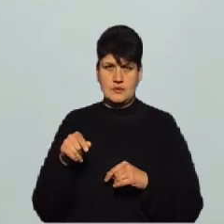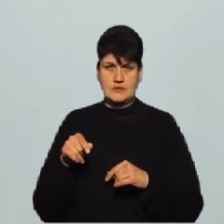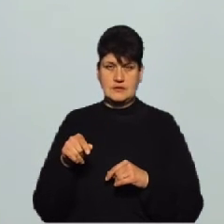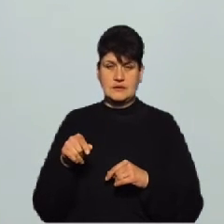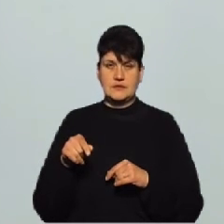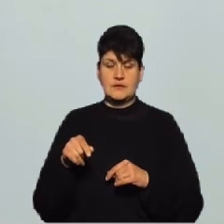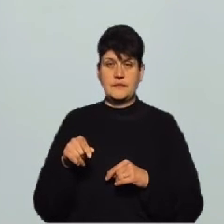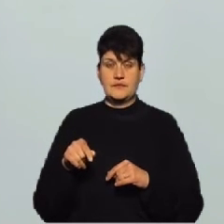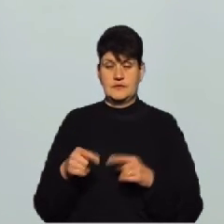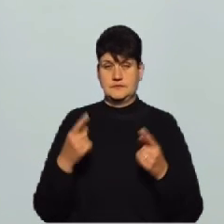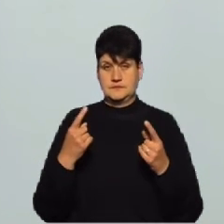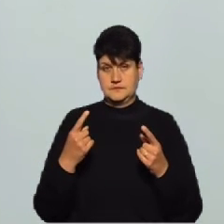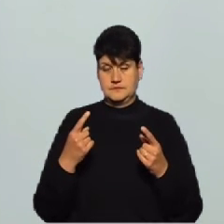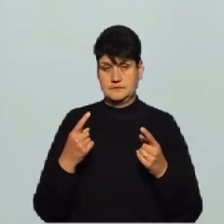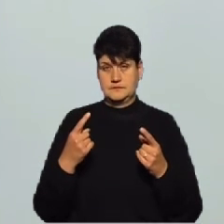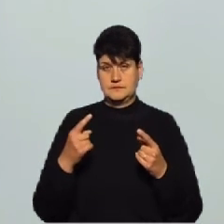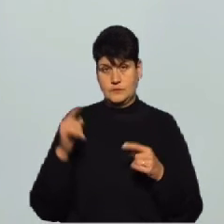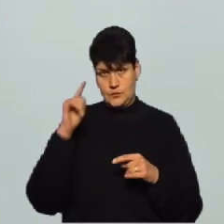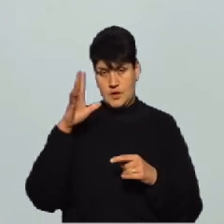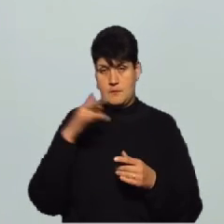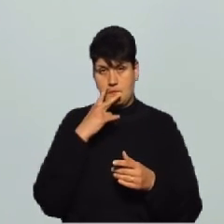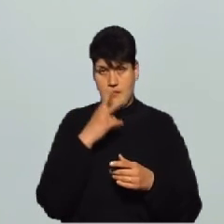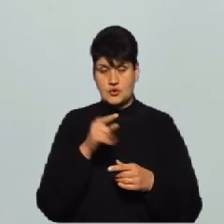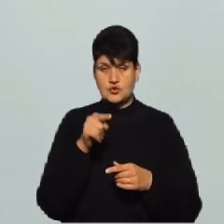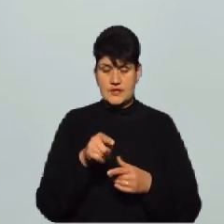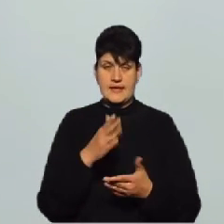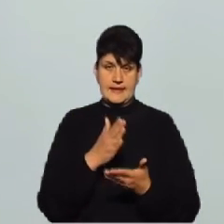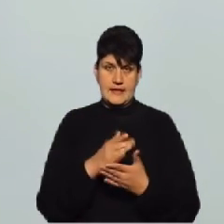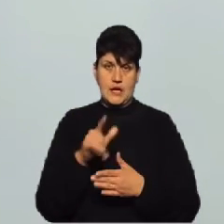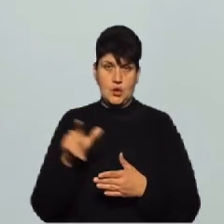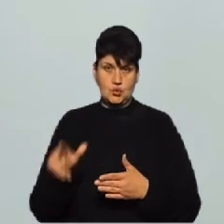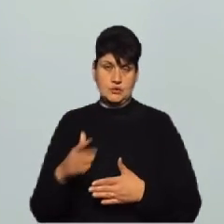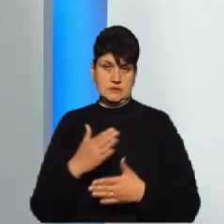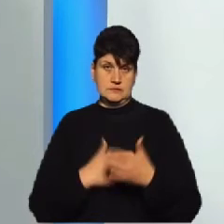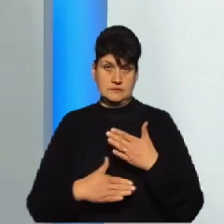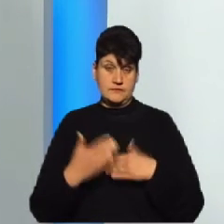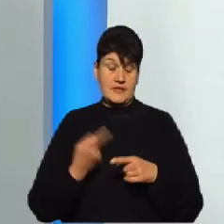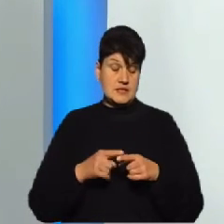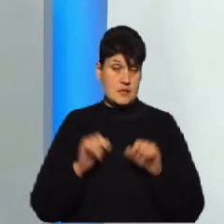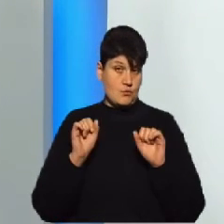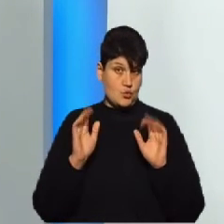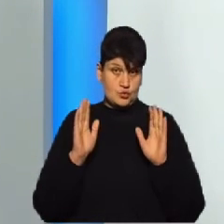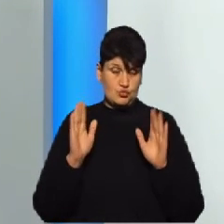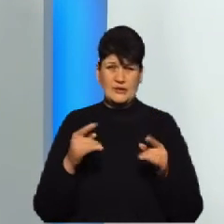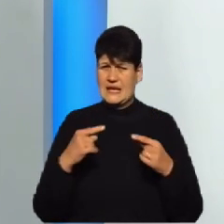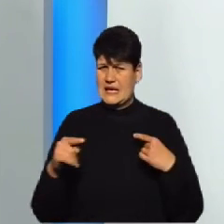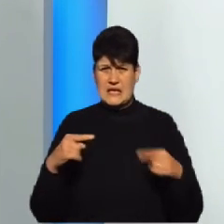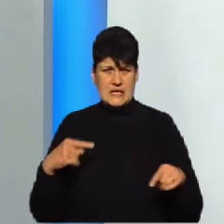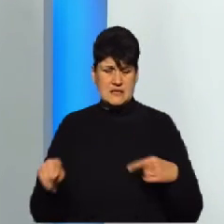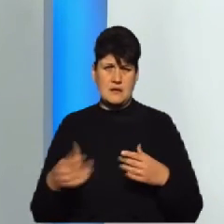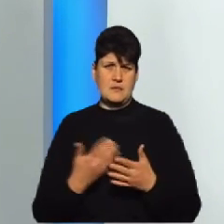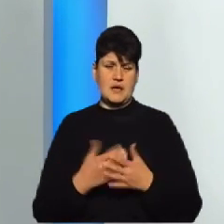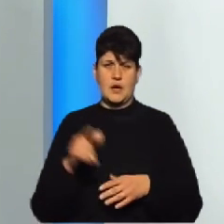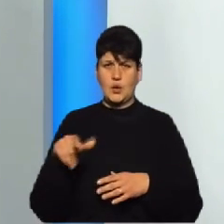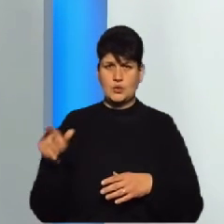що актори є в тому числі люди з обмеженими можливостями. Це можуть бути різні, наприклад, там люди, які говорять жестовою